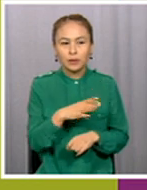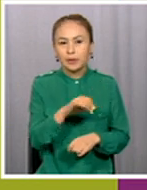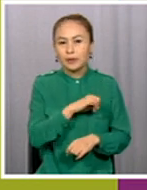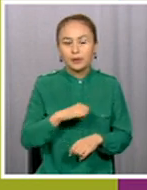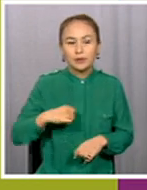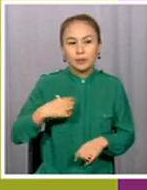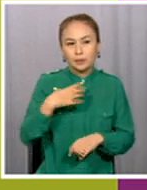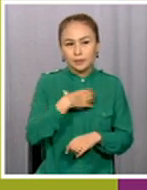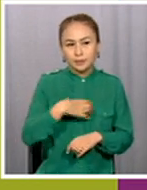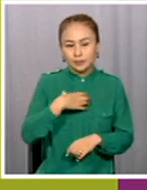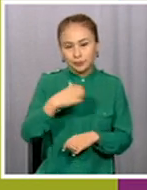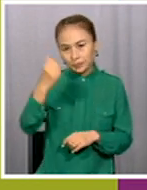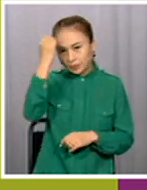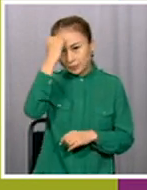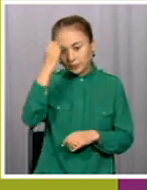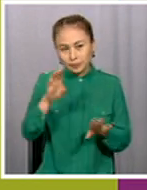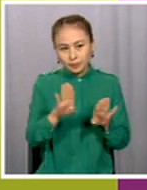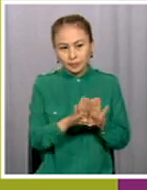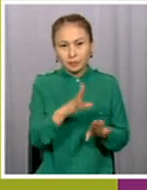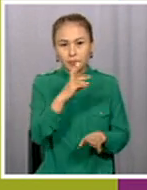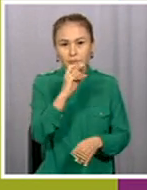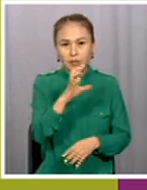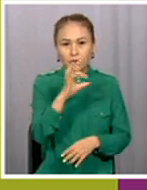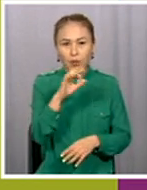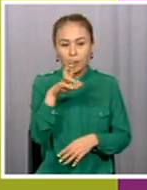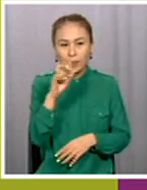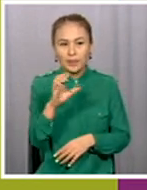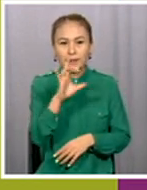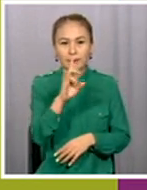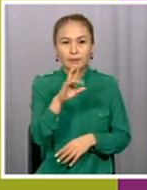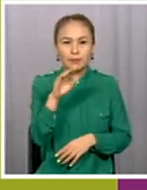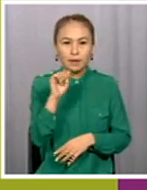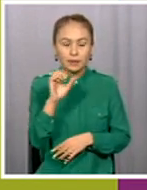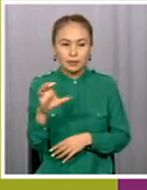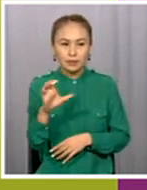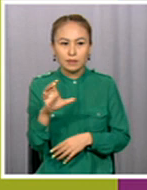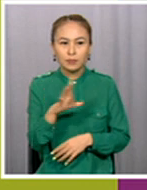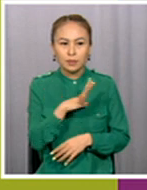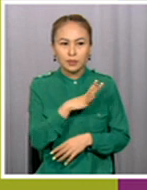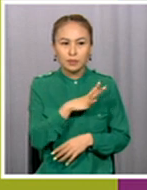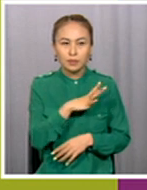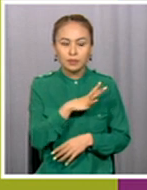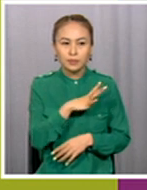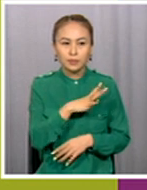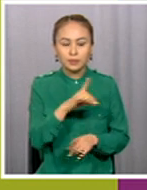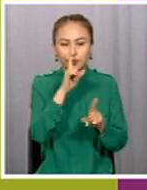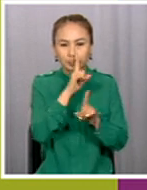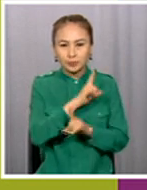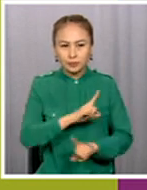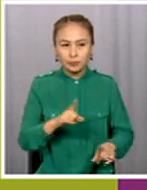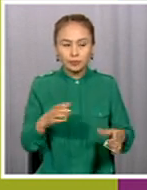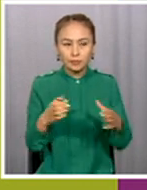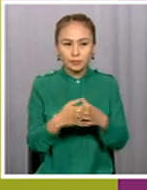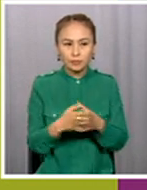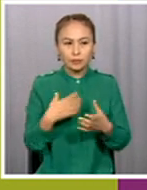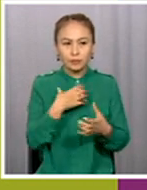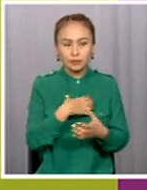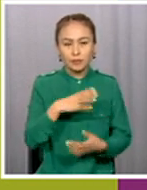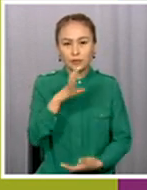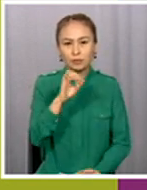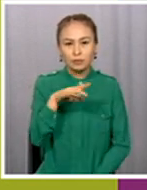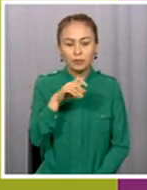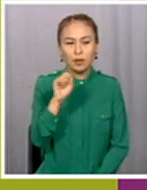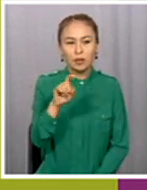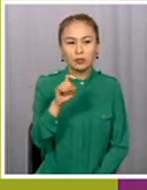маңызды ескерткіштері Бесоба, Сынтас, Арал төбе қорымдары. Ерекше жәдігер саналатын сармат алтын